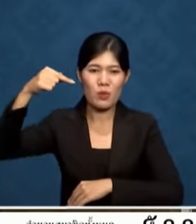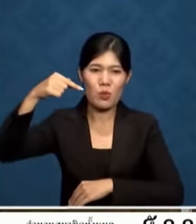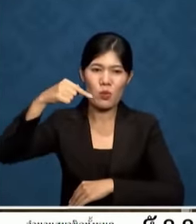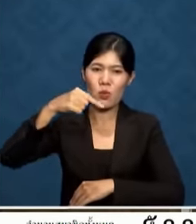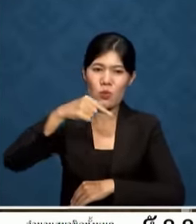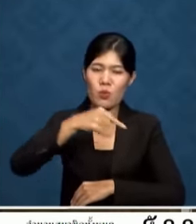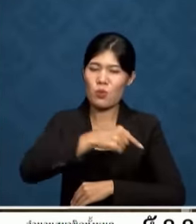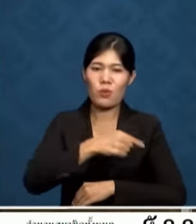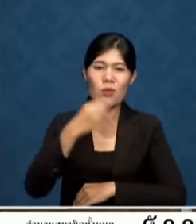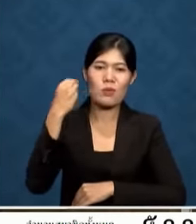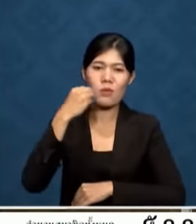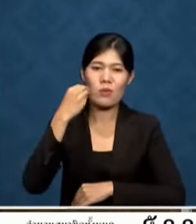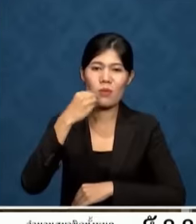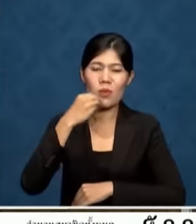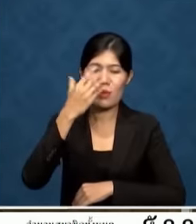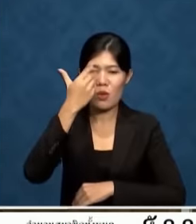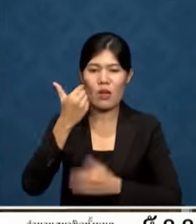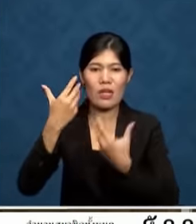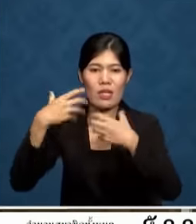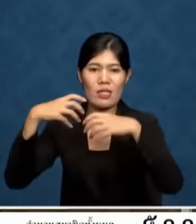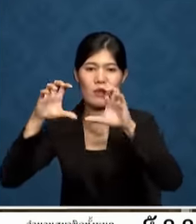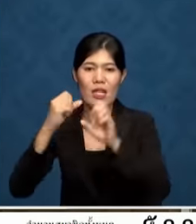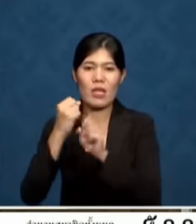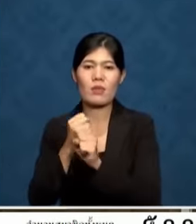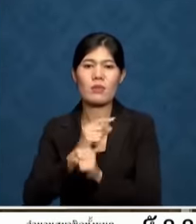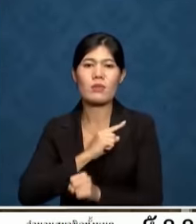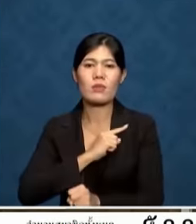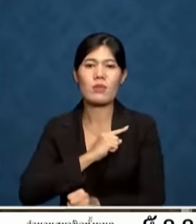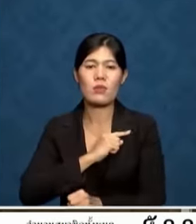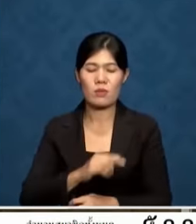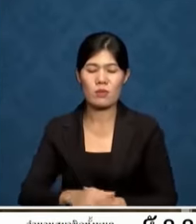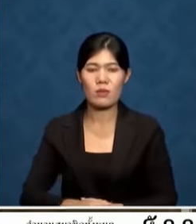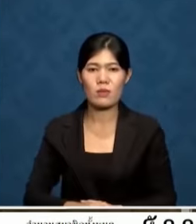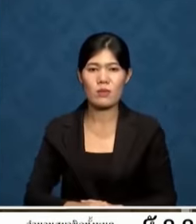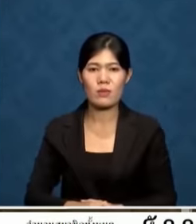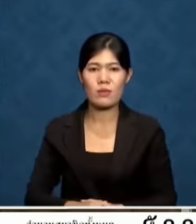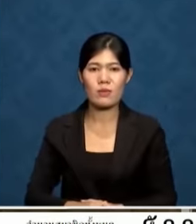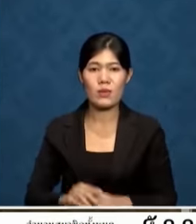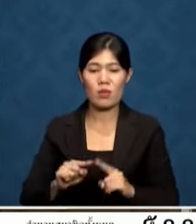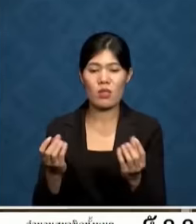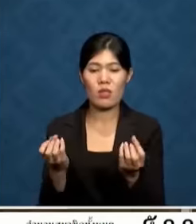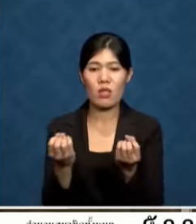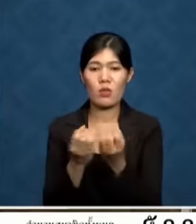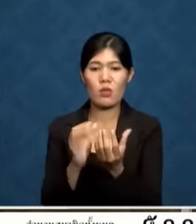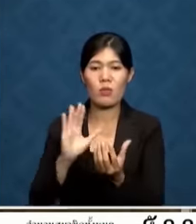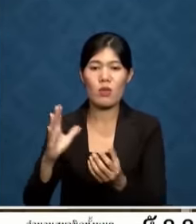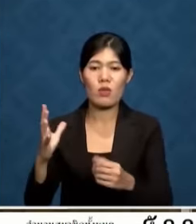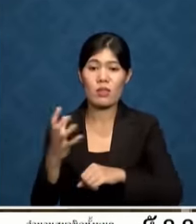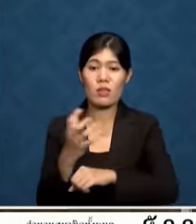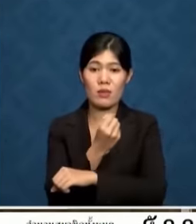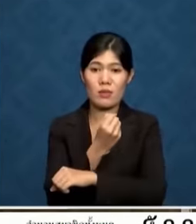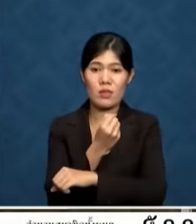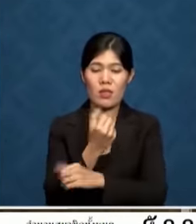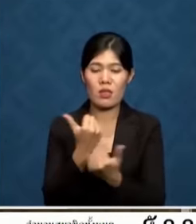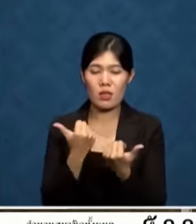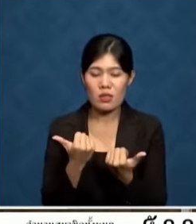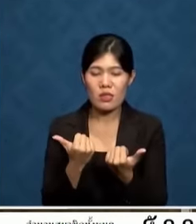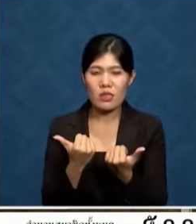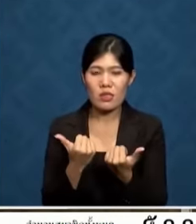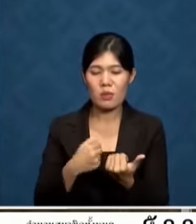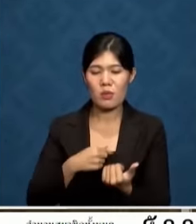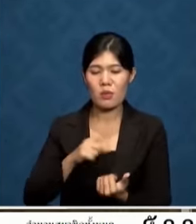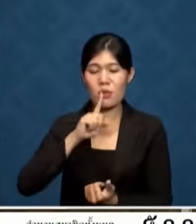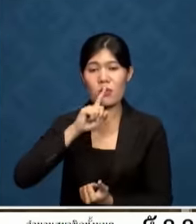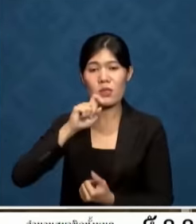ครับแต่แม้มันจะเกิดจากการเมืองในสถานการณ์ปัจจุบันผมก็ขอถาม